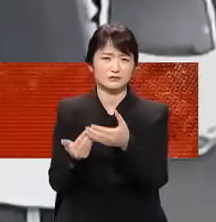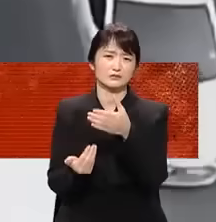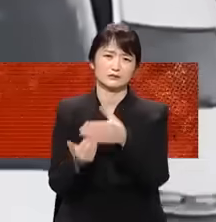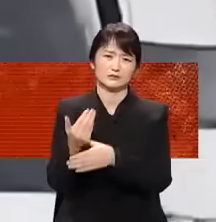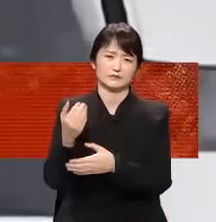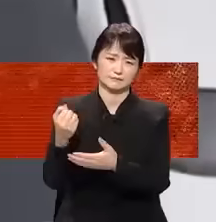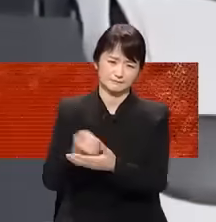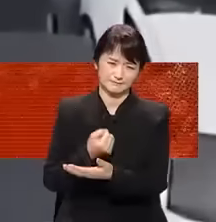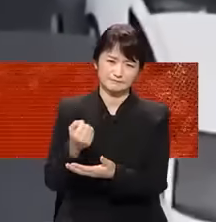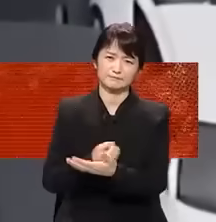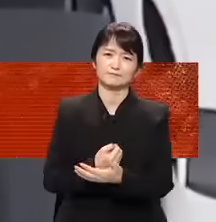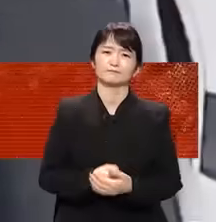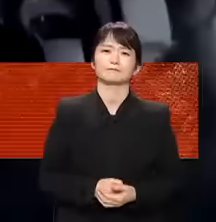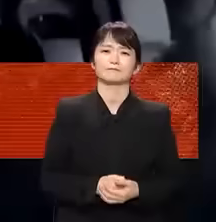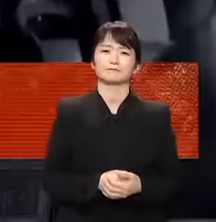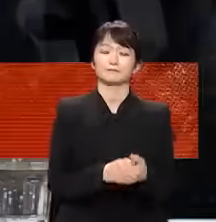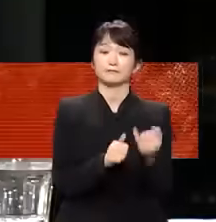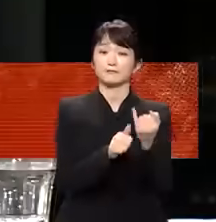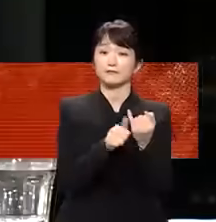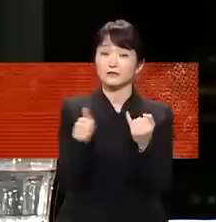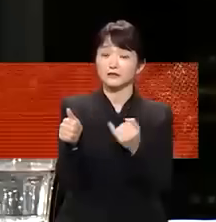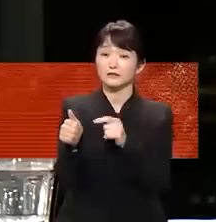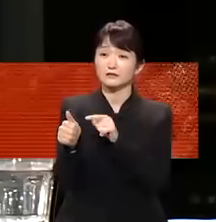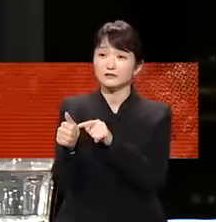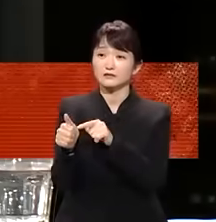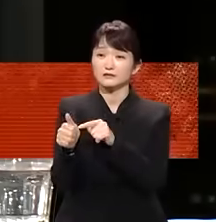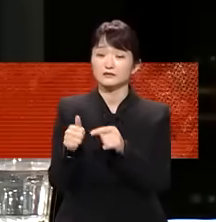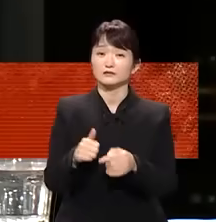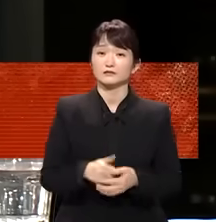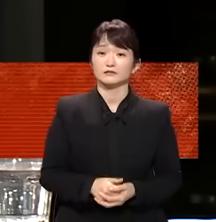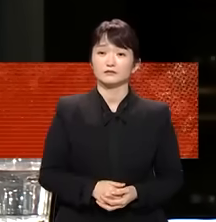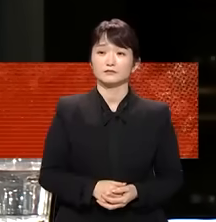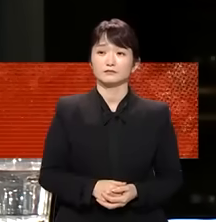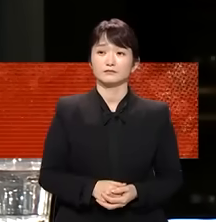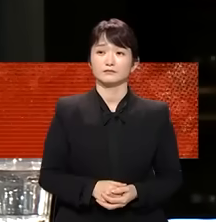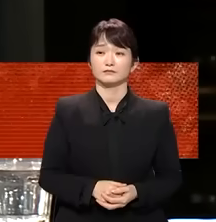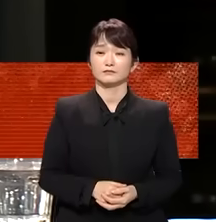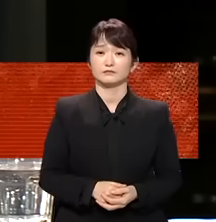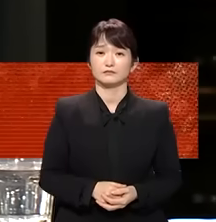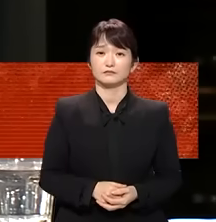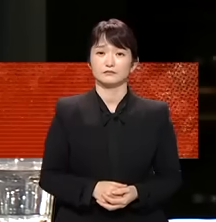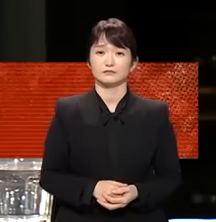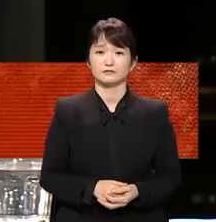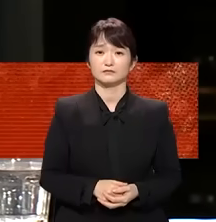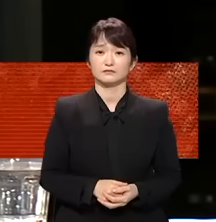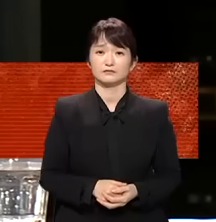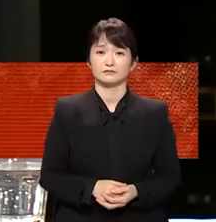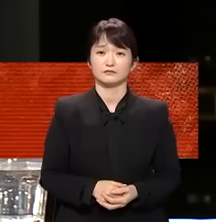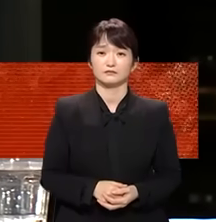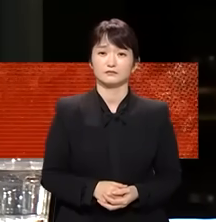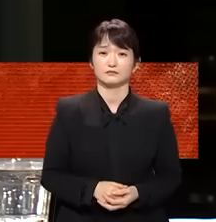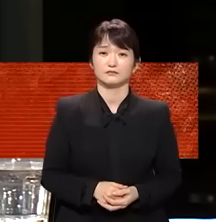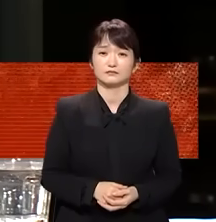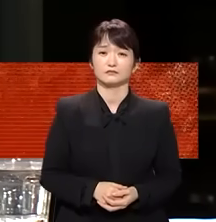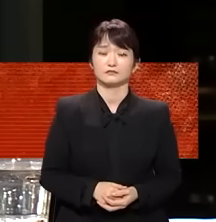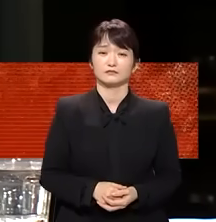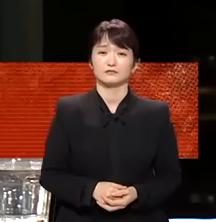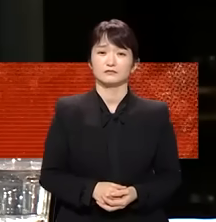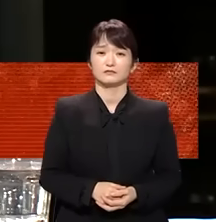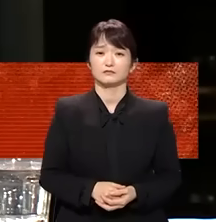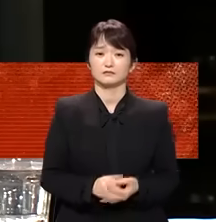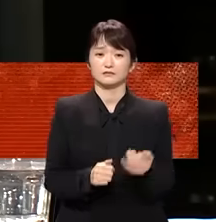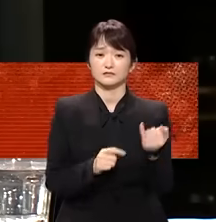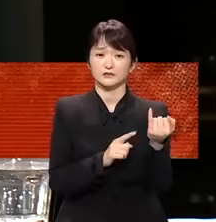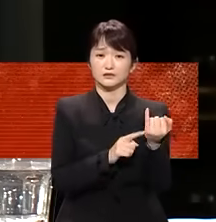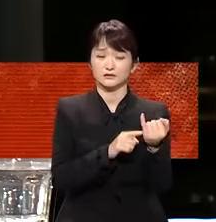맞이했습니다 남편을 어떻게 보면 제 뭐 제가 소장님 교수님 앞에서 이런 말을 할 건 아니지만은 뭐랄까요이 여성의